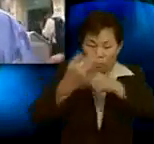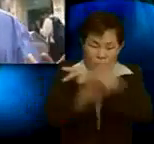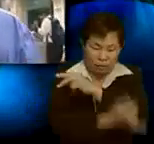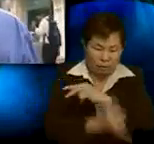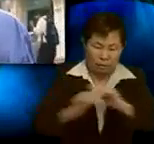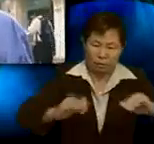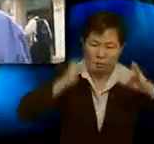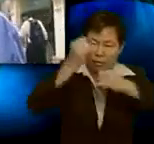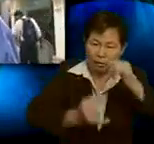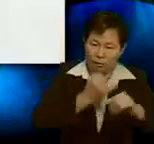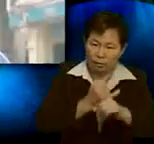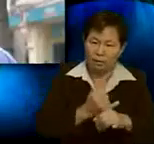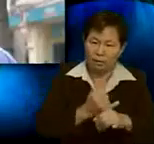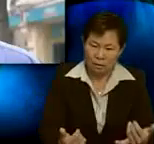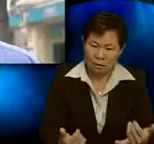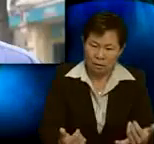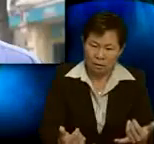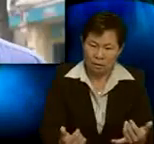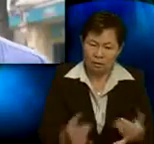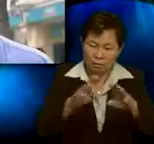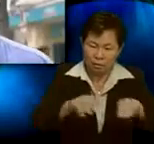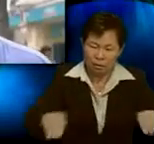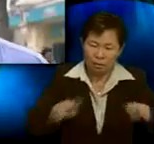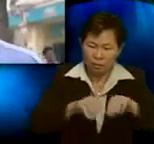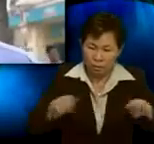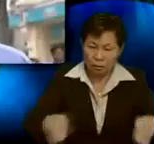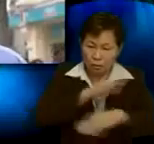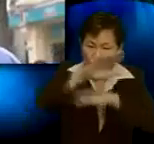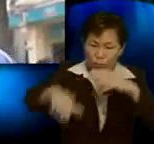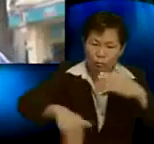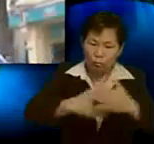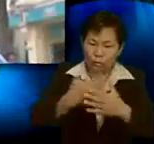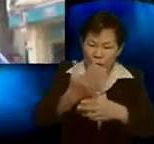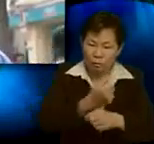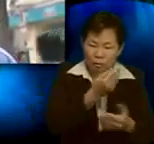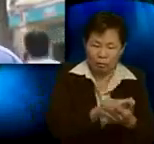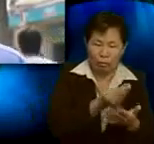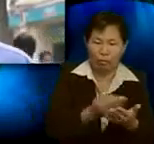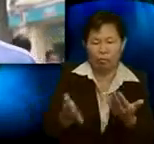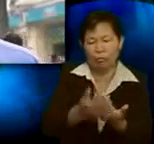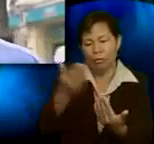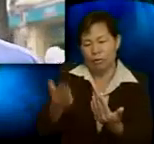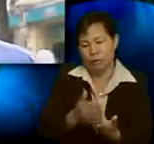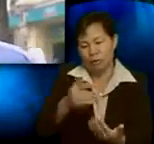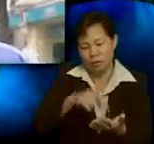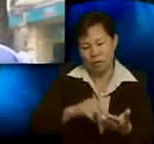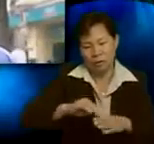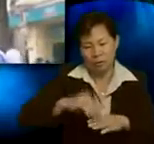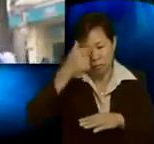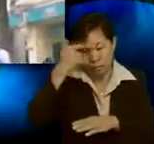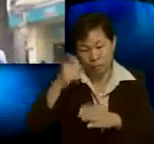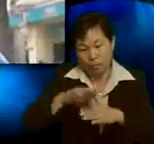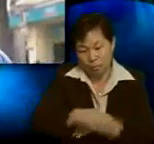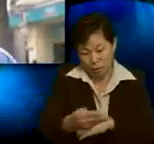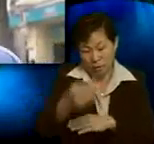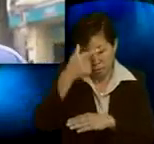negara di peringkat antarabangsa. Sekarang ni pelajar-pelajar semua nak dapat duit semua mudah. Jadi ini menyebabkan mereka